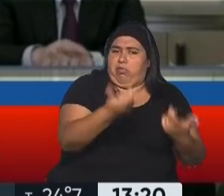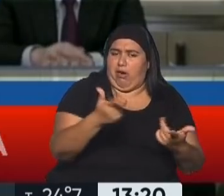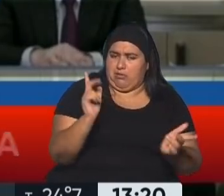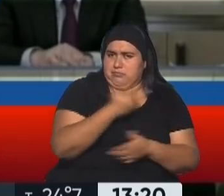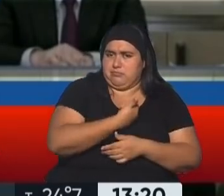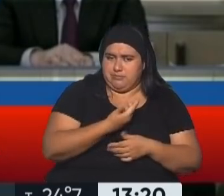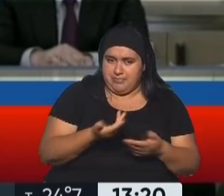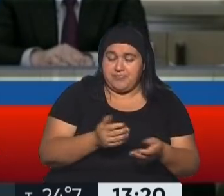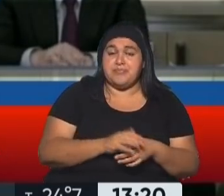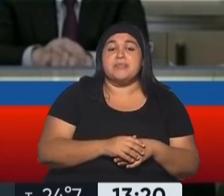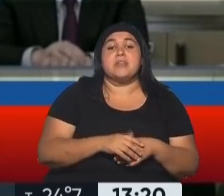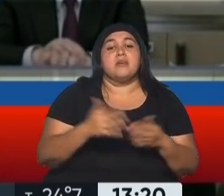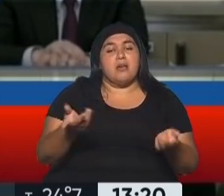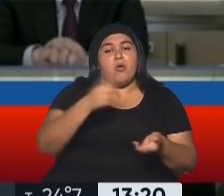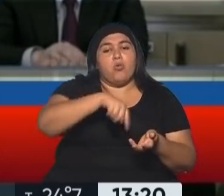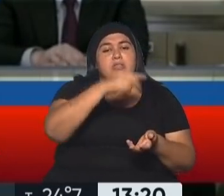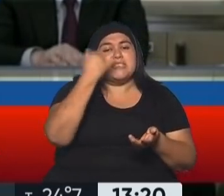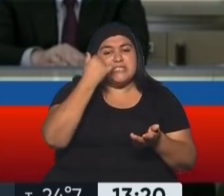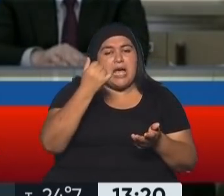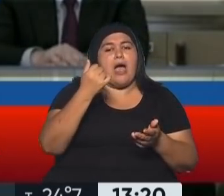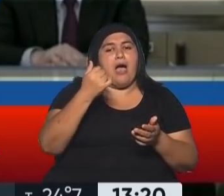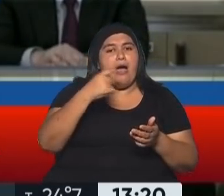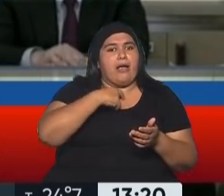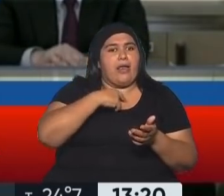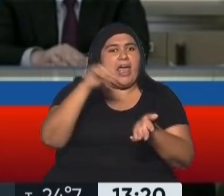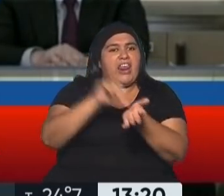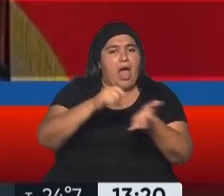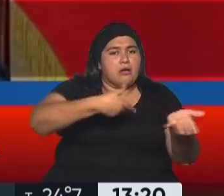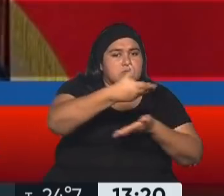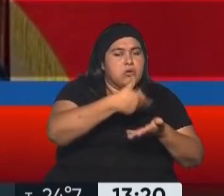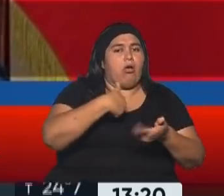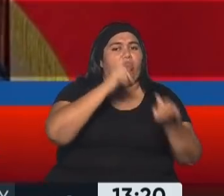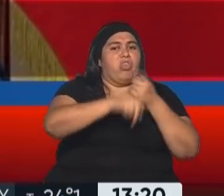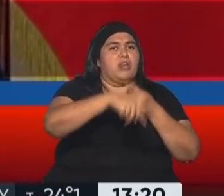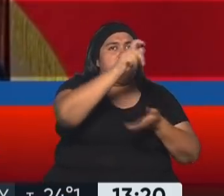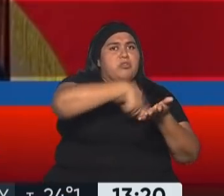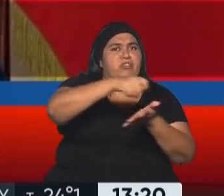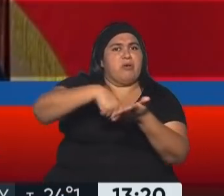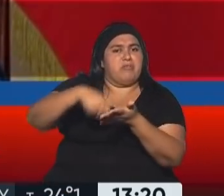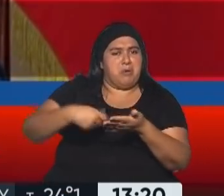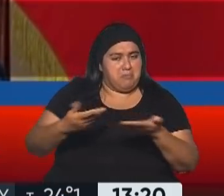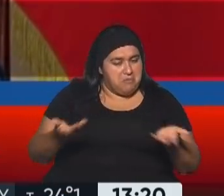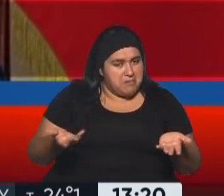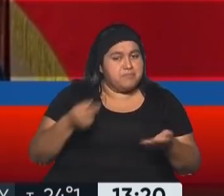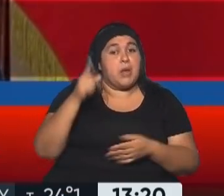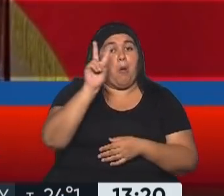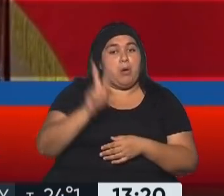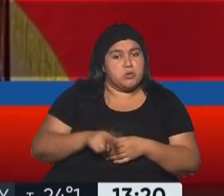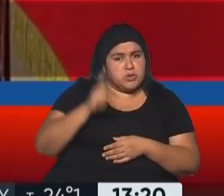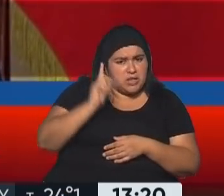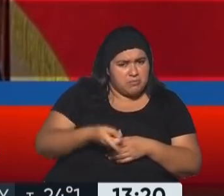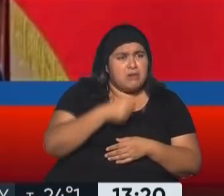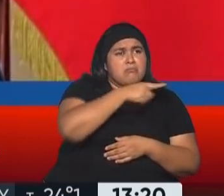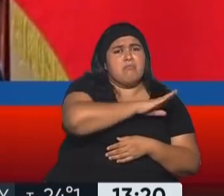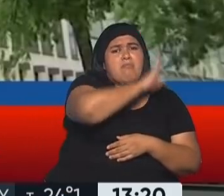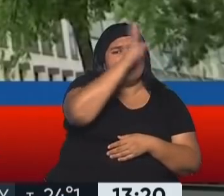нелегитимные ограничения. И с Ираном готовы помириться, немедленно подписать все документы. И с Венесуэлой, в Венесуэлу поехали, чтобы